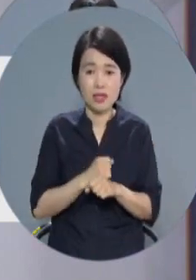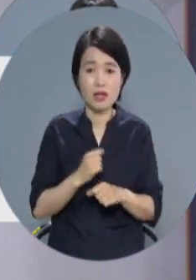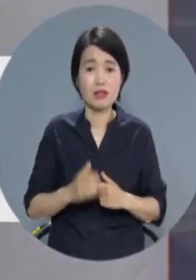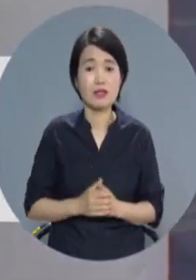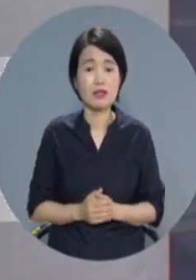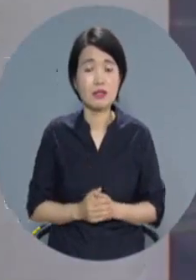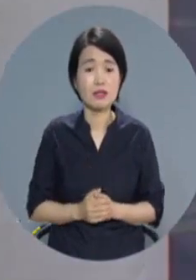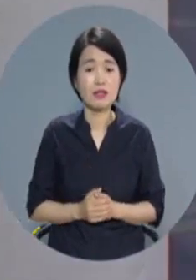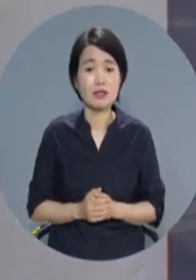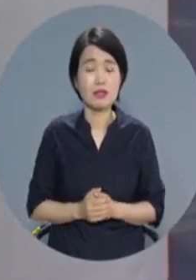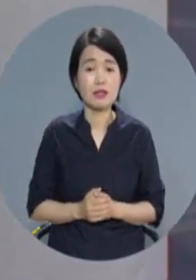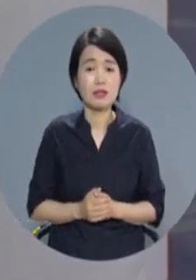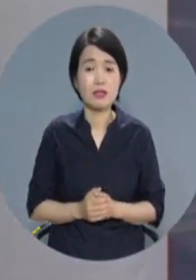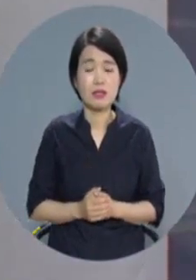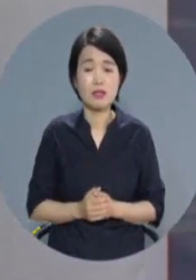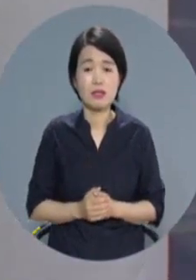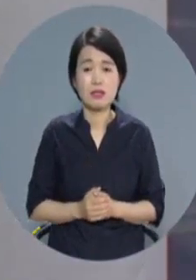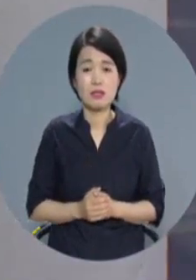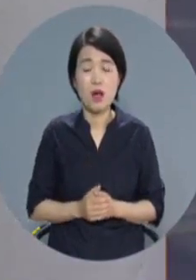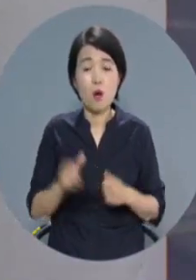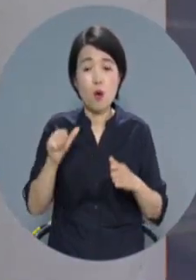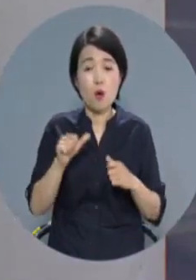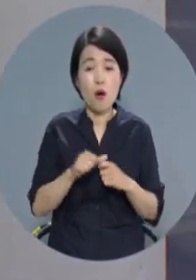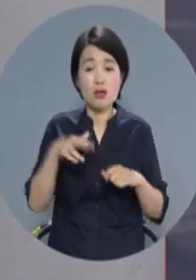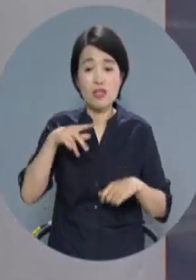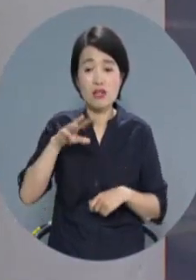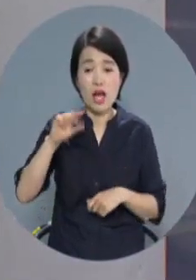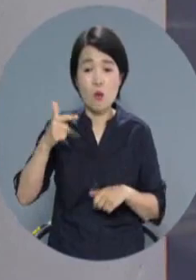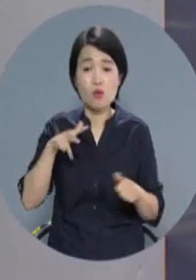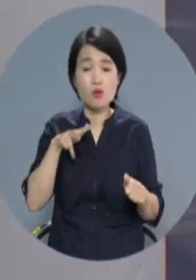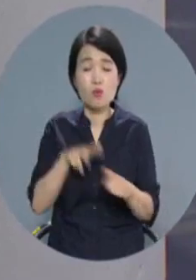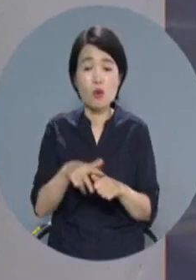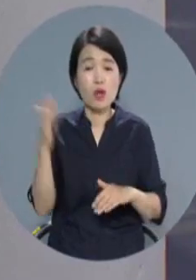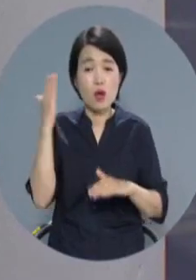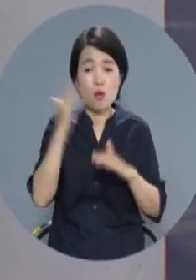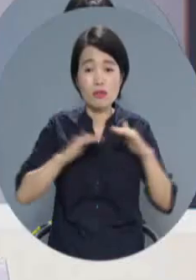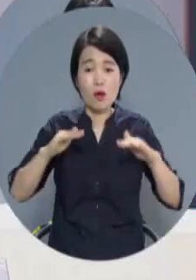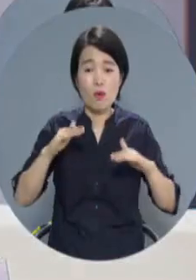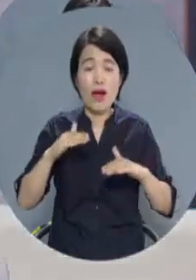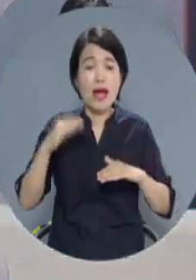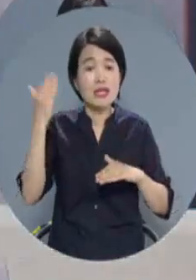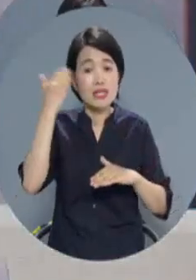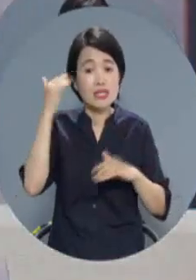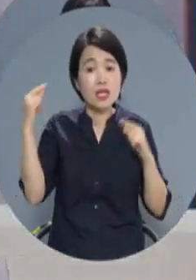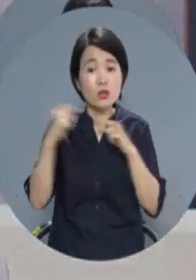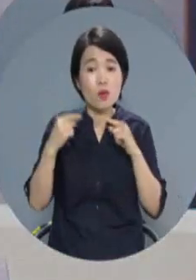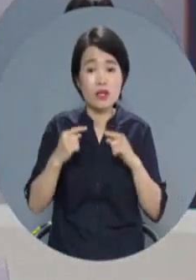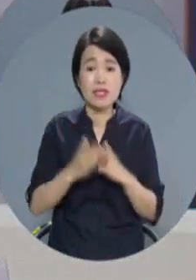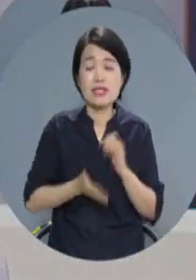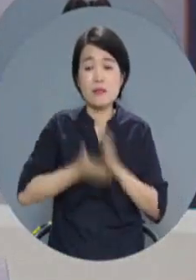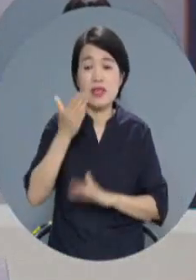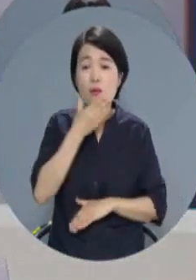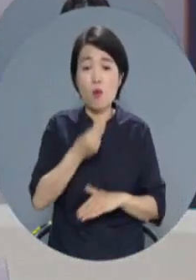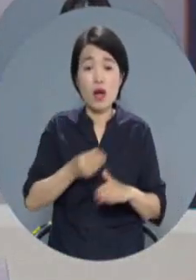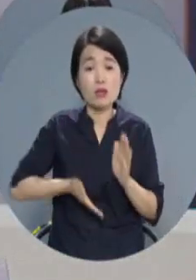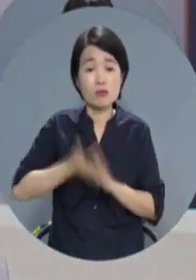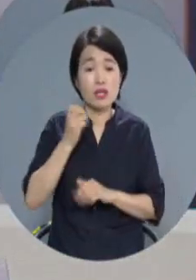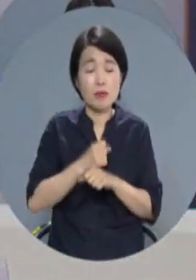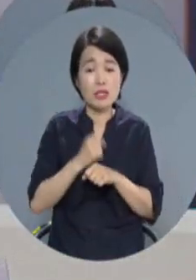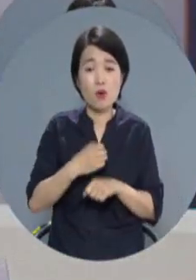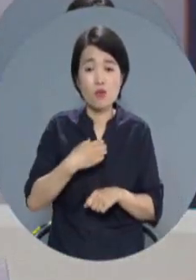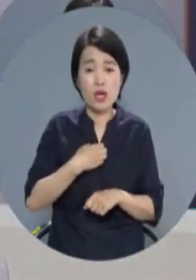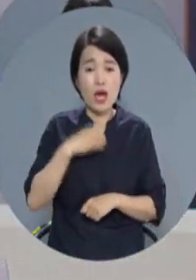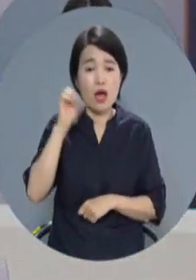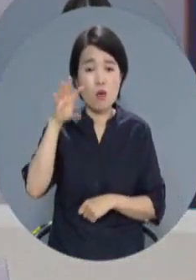하겠습니다. 기호 5번 무소속 서장원 후보는 공정과 상식이 통하는 행정으로 시민의 행복한 도시를 만들고 위계